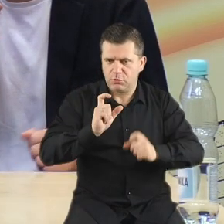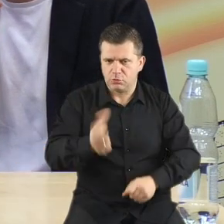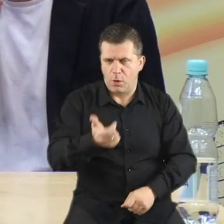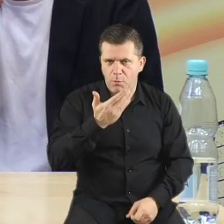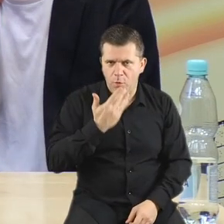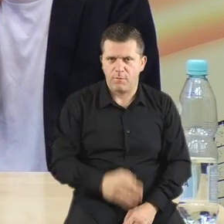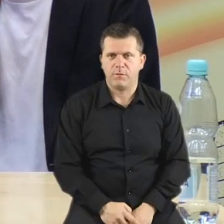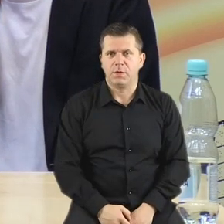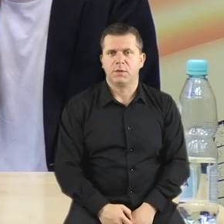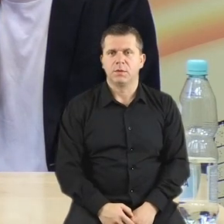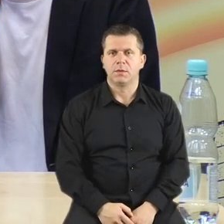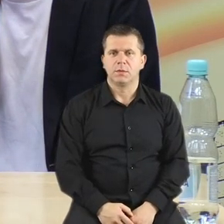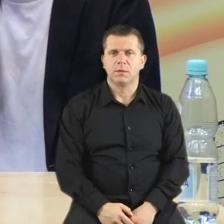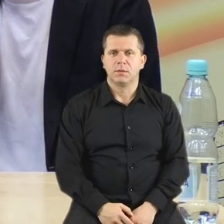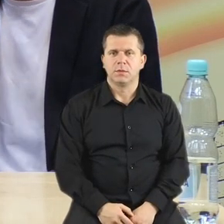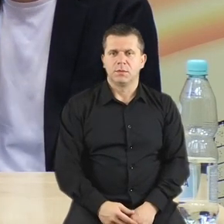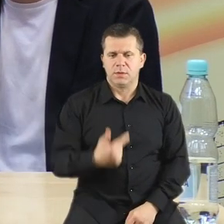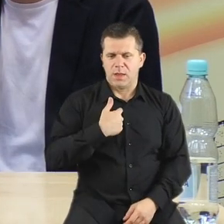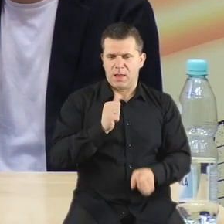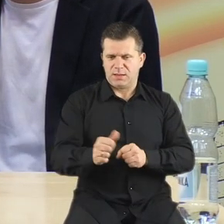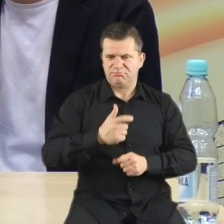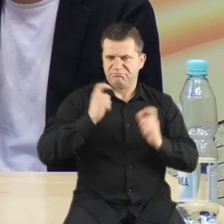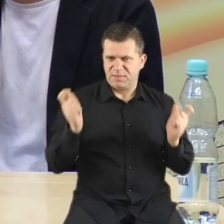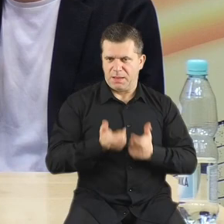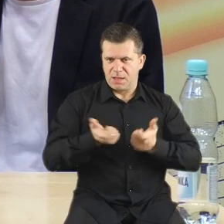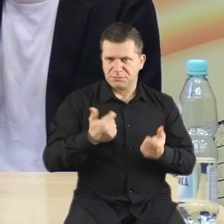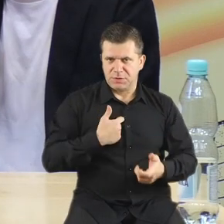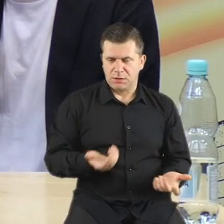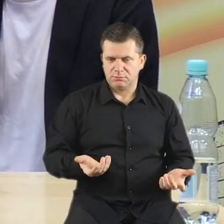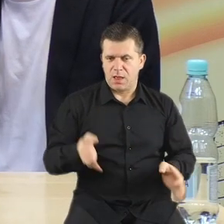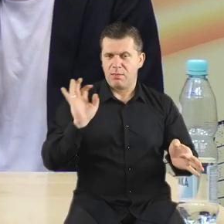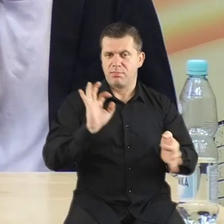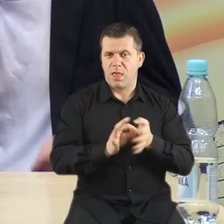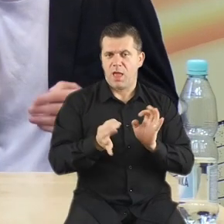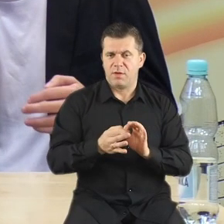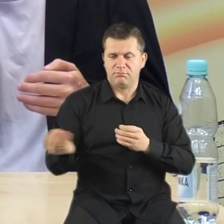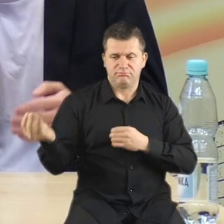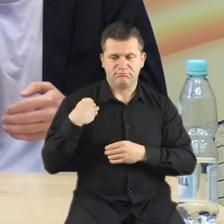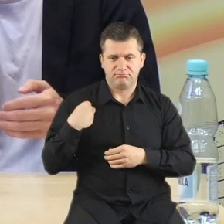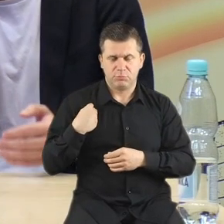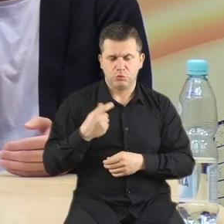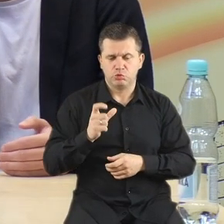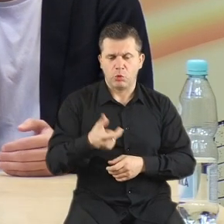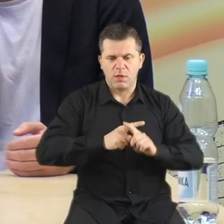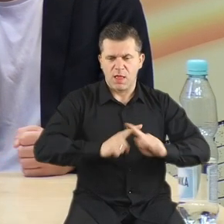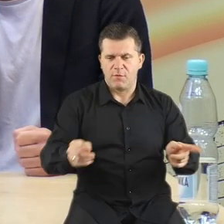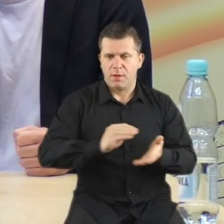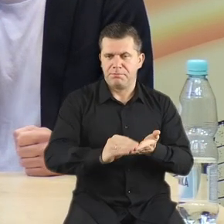mówi, że stałem się niebezpieczny, a nawet zaczęli mi mówić, o czym mam nie